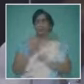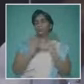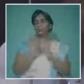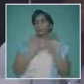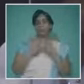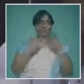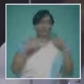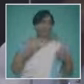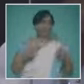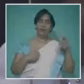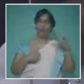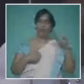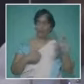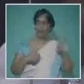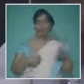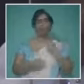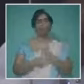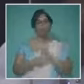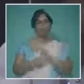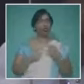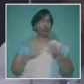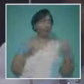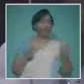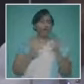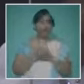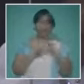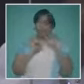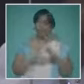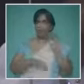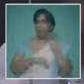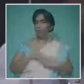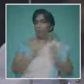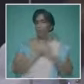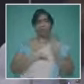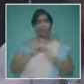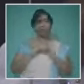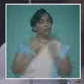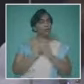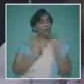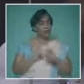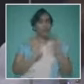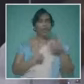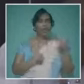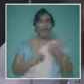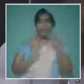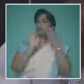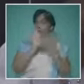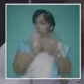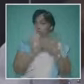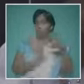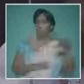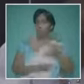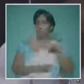ඉවත් වෙන්න. ඒ නිසා ආණ්ඩුව විරුද්ධ පක්ෂය එවන නිර්මාණශීලී වැඩසටහන් සඳහා අලුත් මොඩලයන් පාවිච්චි